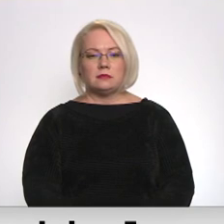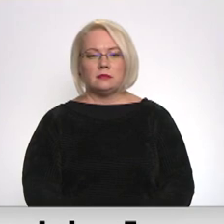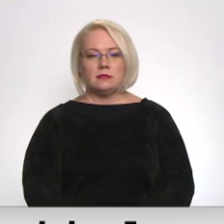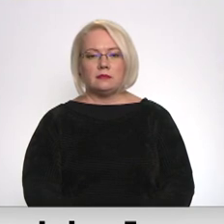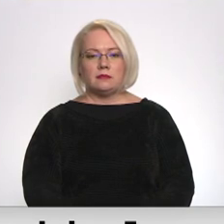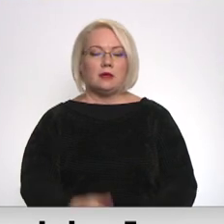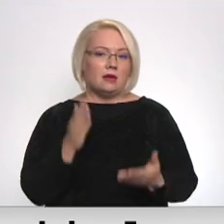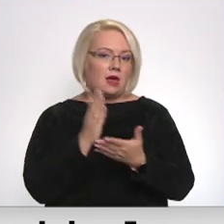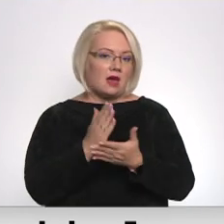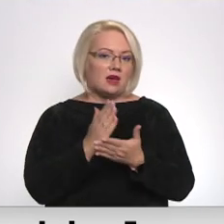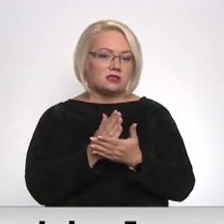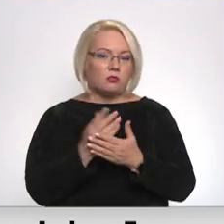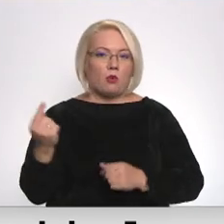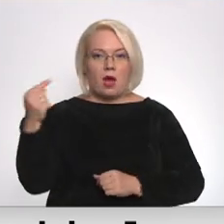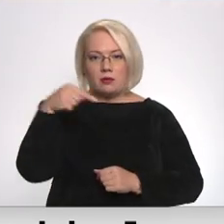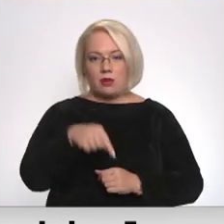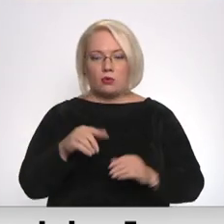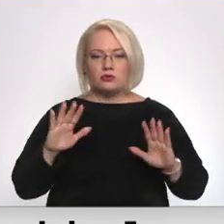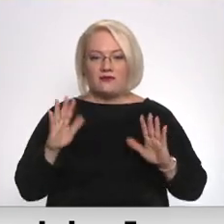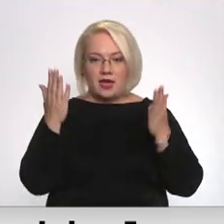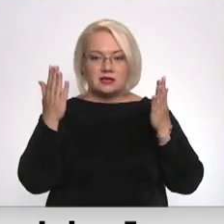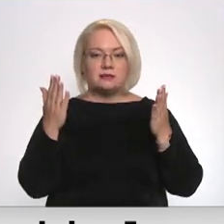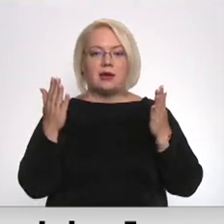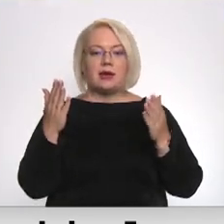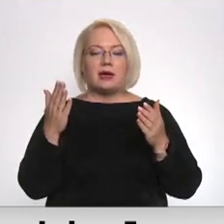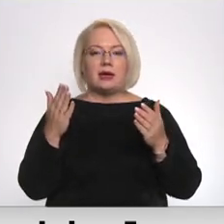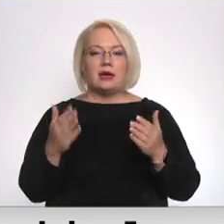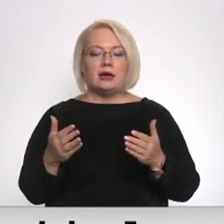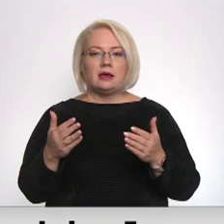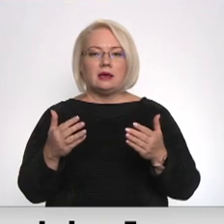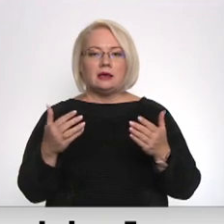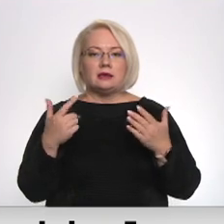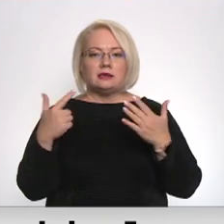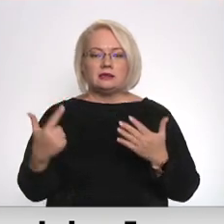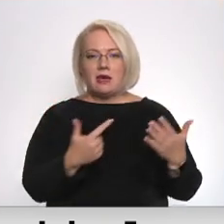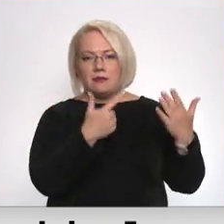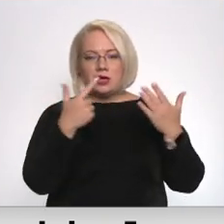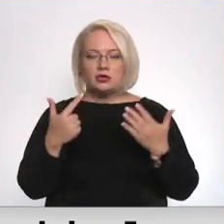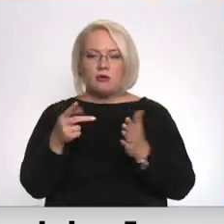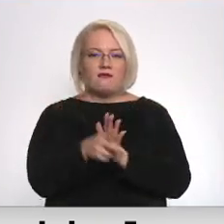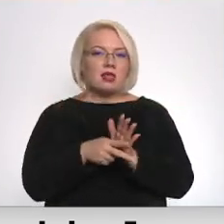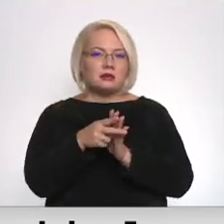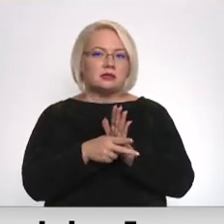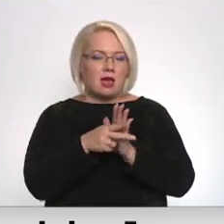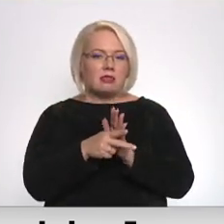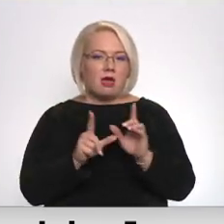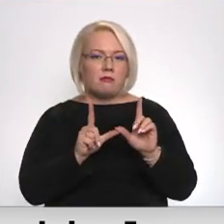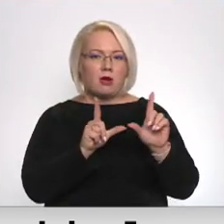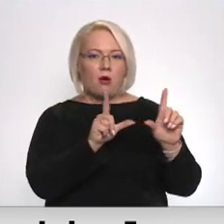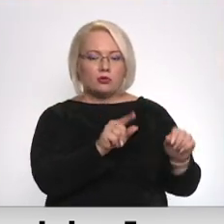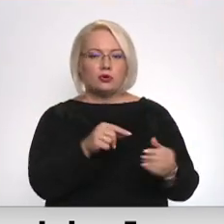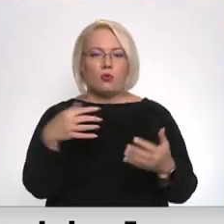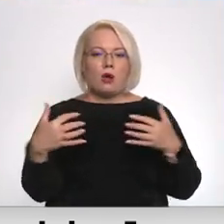Ko esmu atbraukusi veiksmīgi 7 un vairāk stundas vilcienā no kara